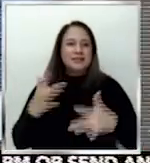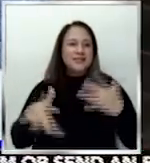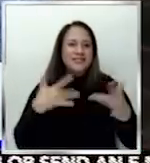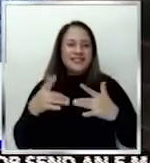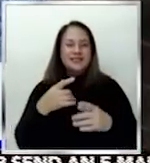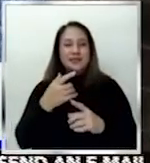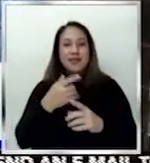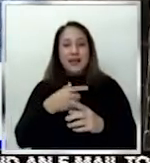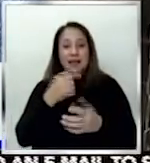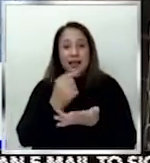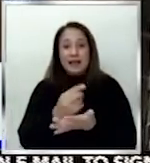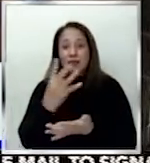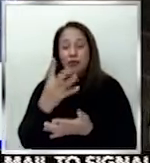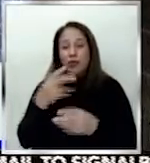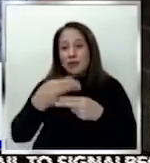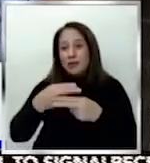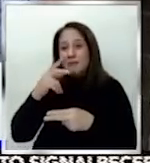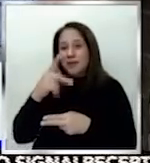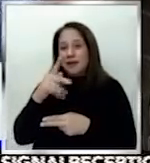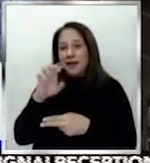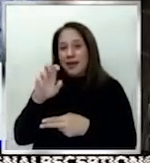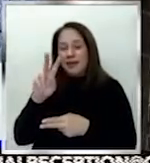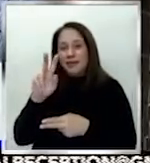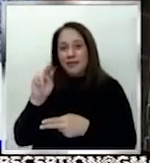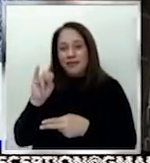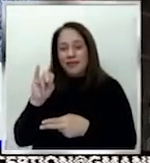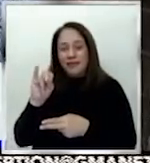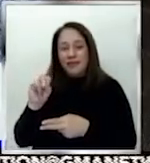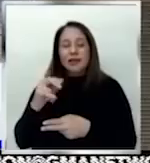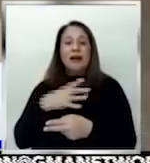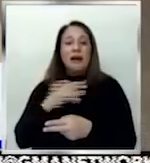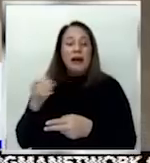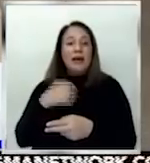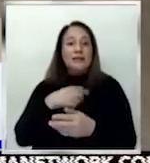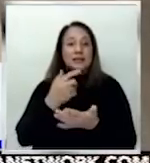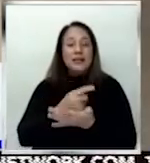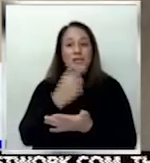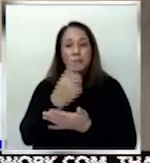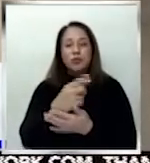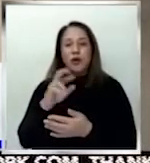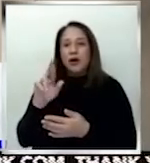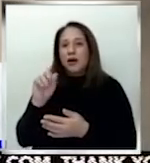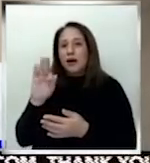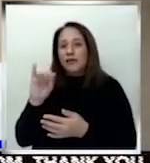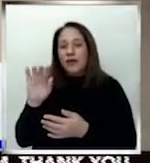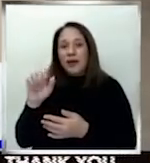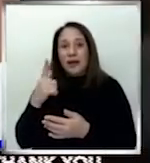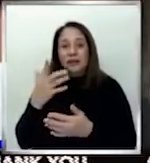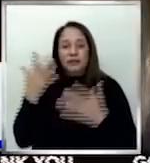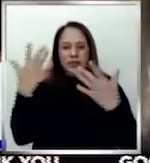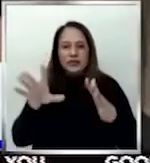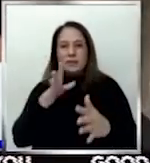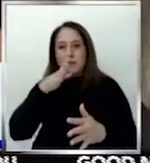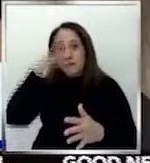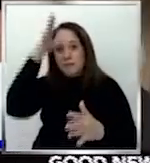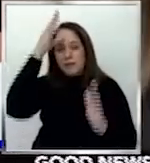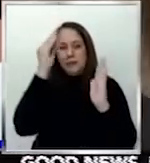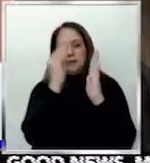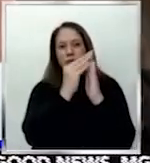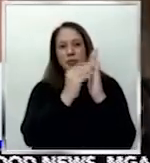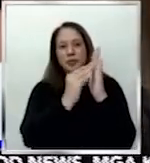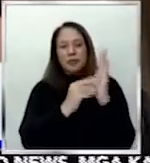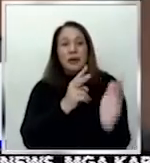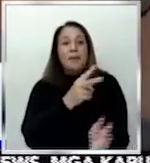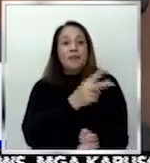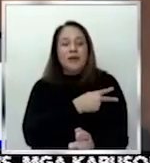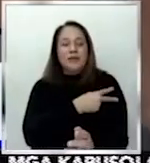Kevin at ang grade 2 na si Rafael na makabalik sa school. Pinalista na rin sila ng kanilang magulang sa vaccination ng edad